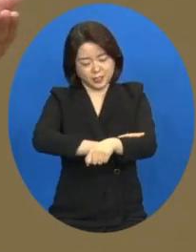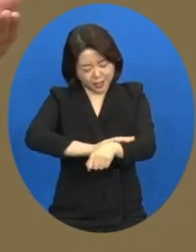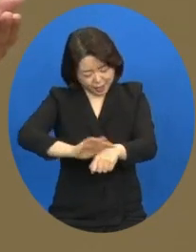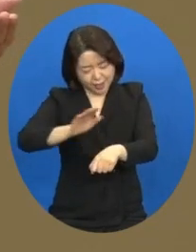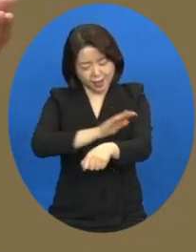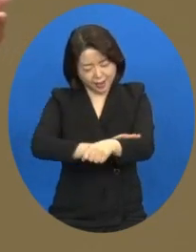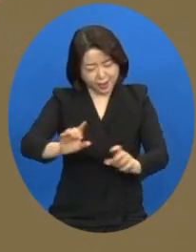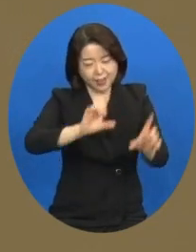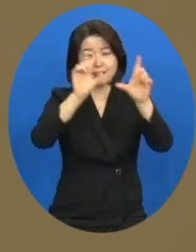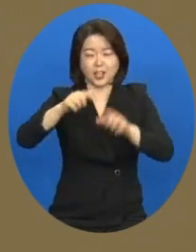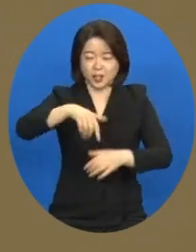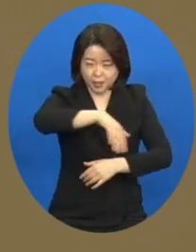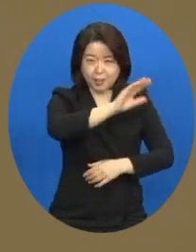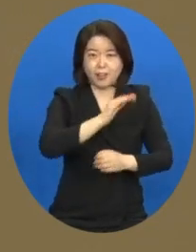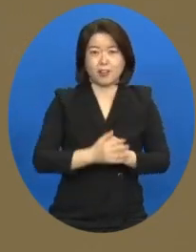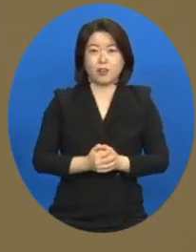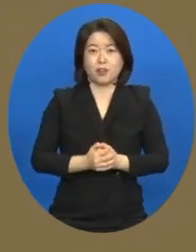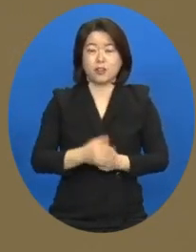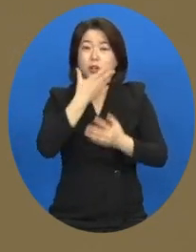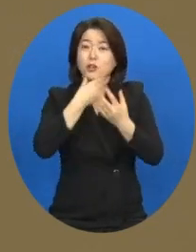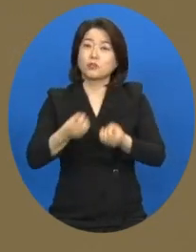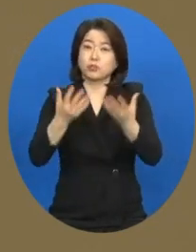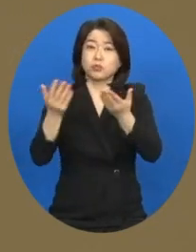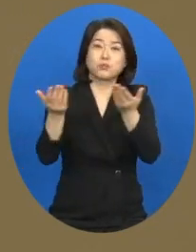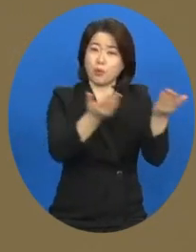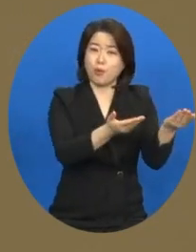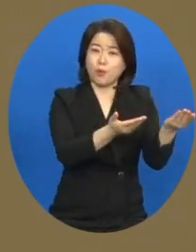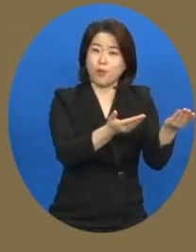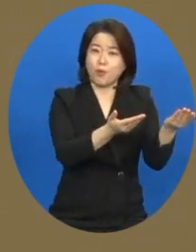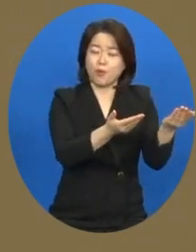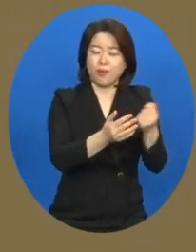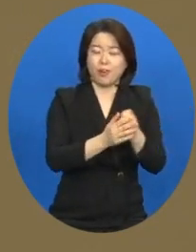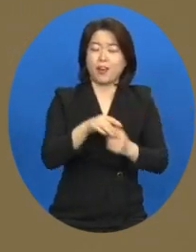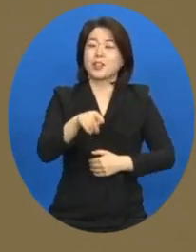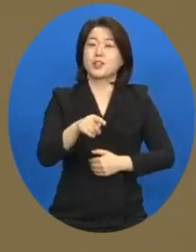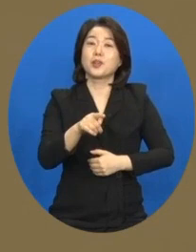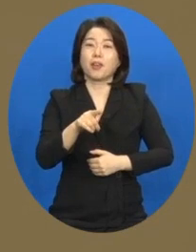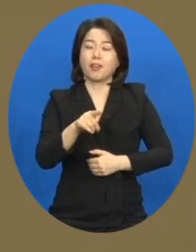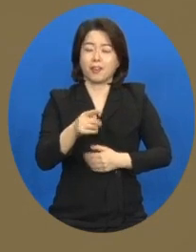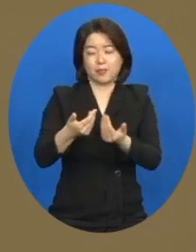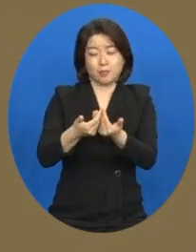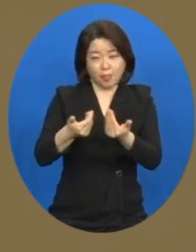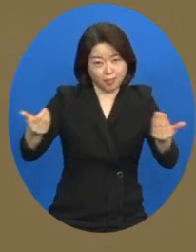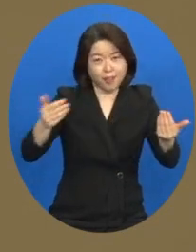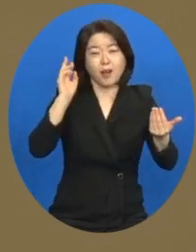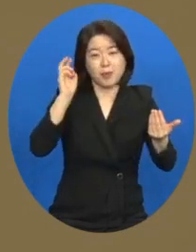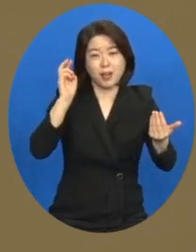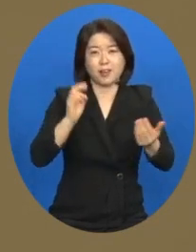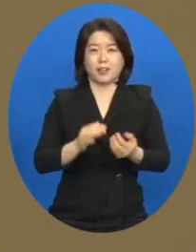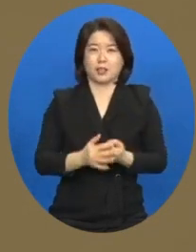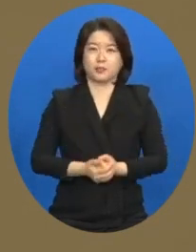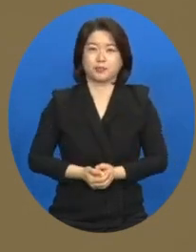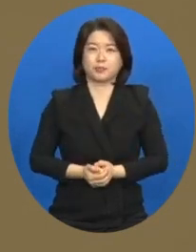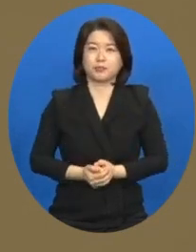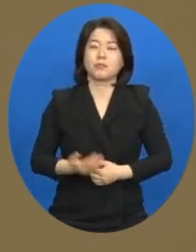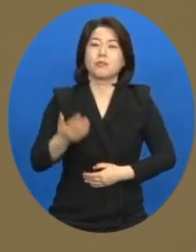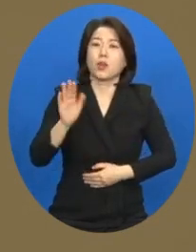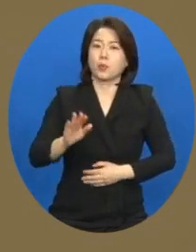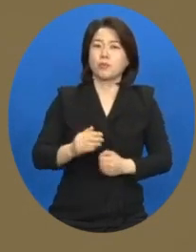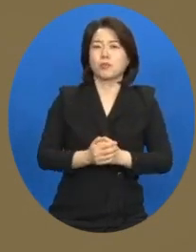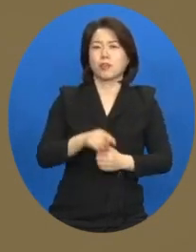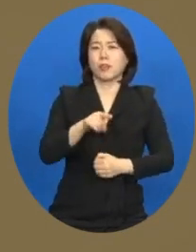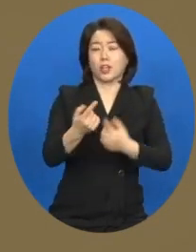살으라, 뭐 이런 축복도 하고 그러면서 헤어졌겠죠? 네. 그런데